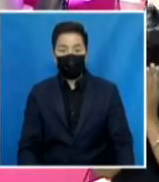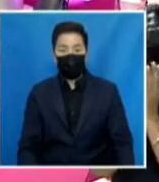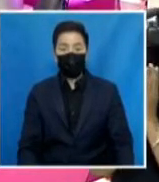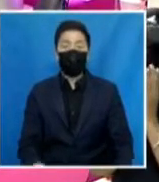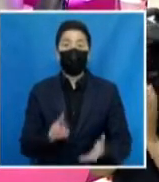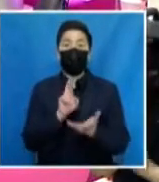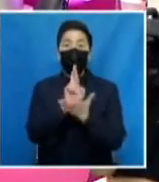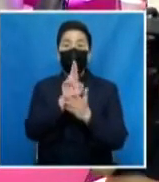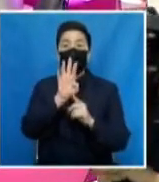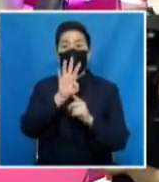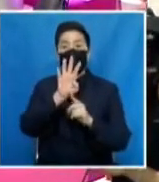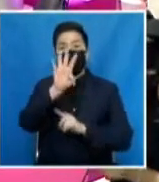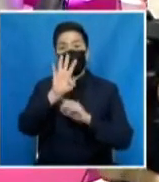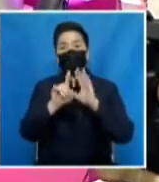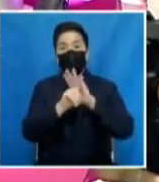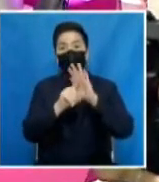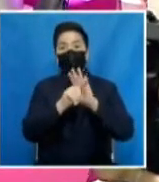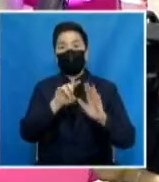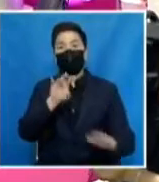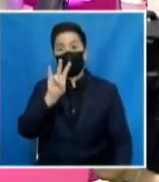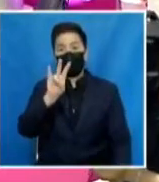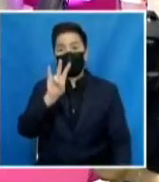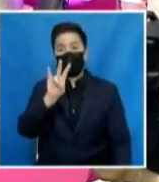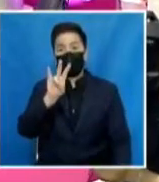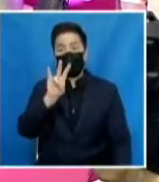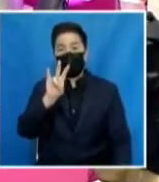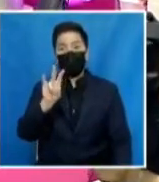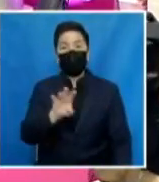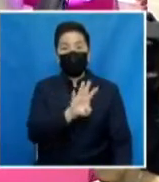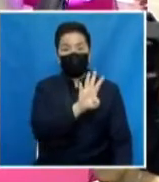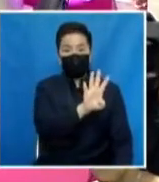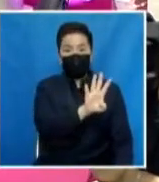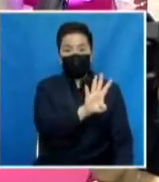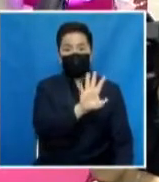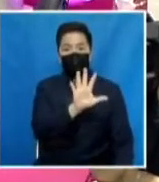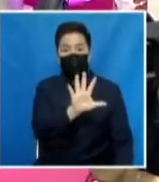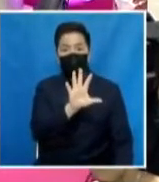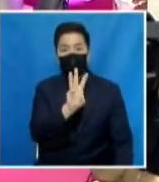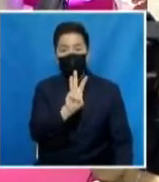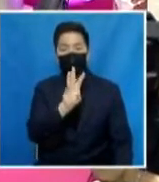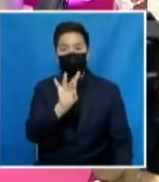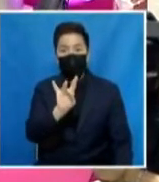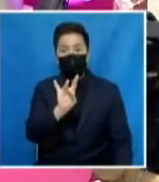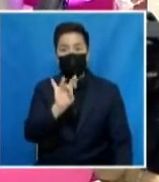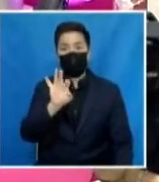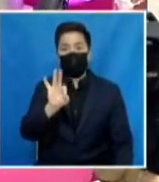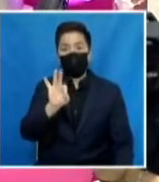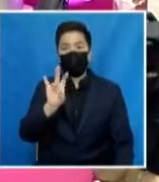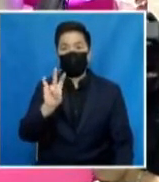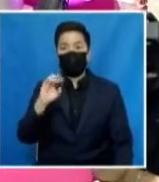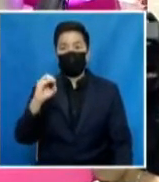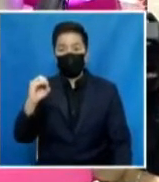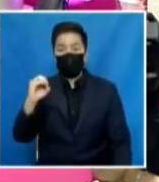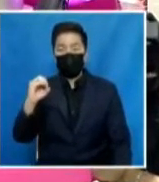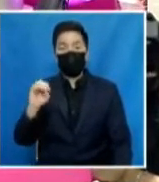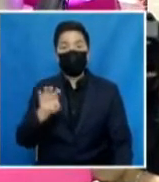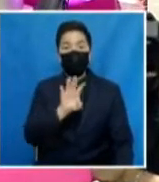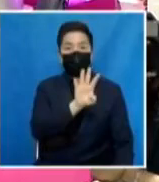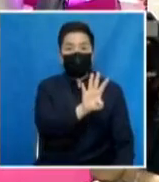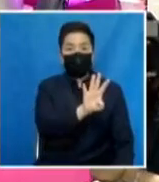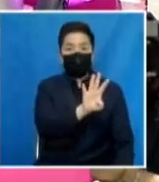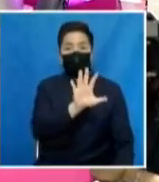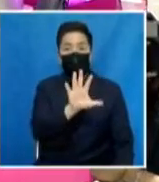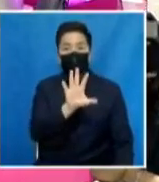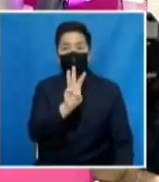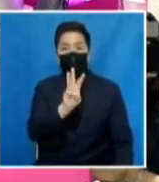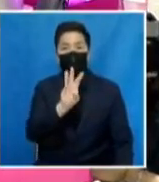อันดับที่4หมุนครั้งที่7เลขที่ออก4 5 6 8 9 7 0 4 5